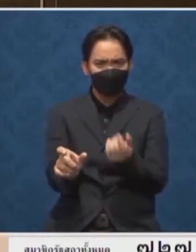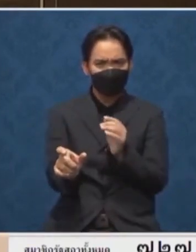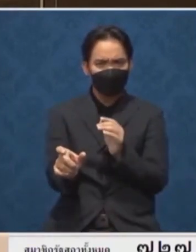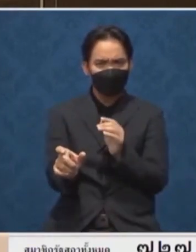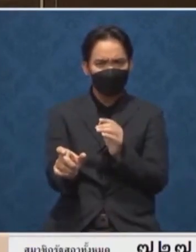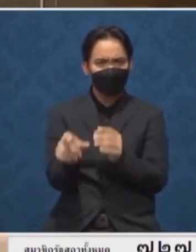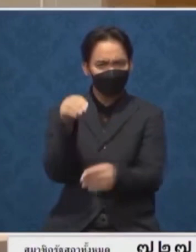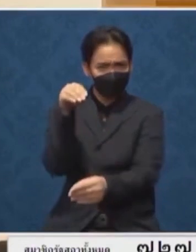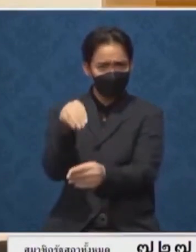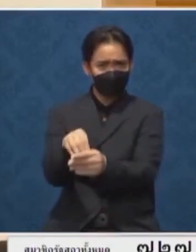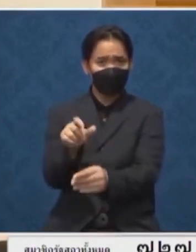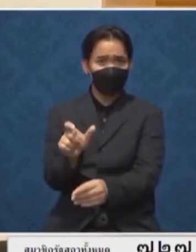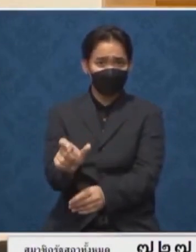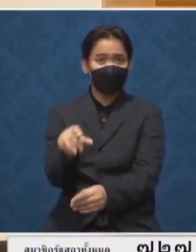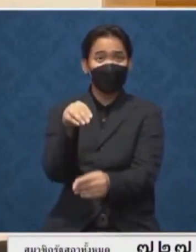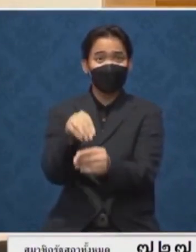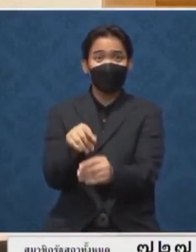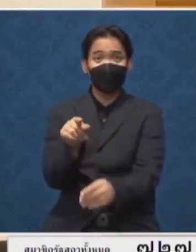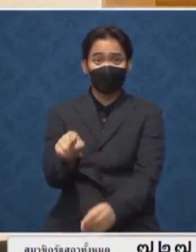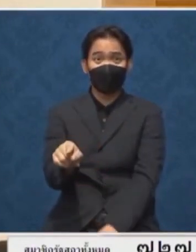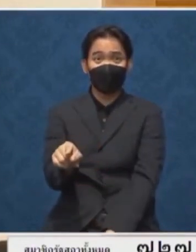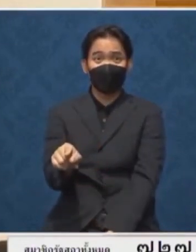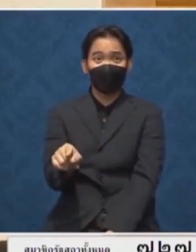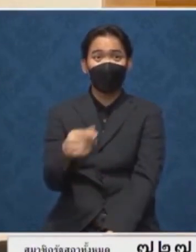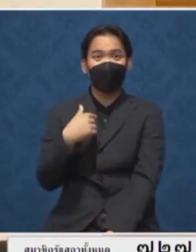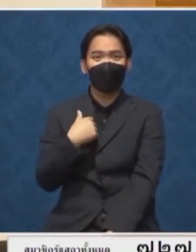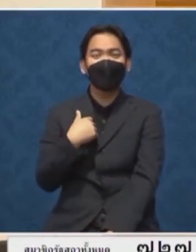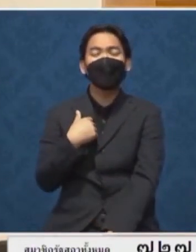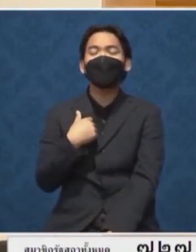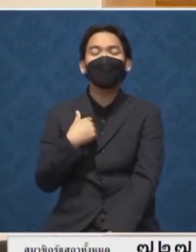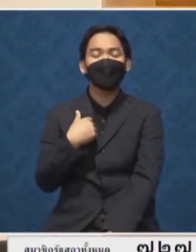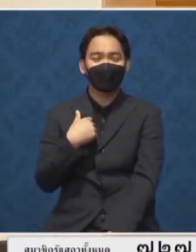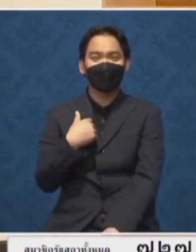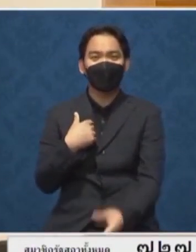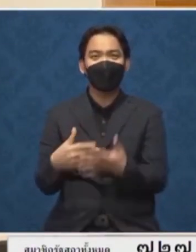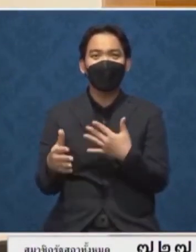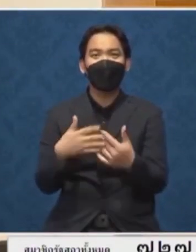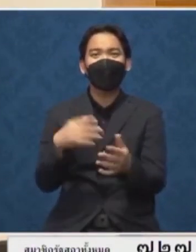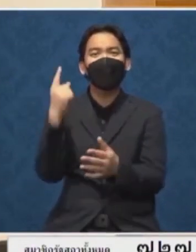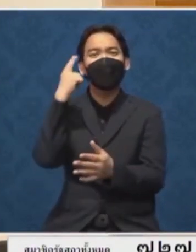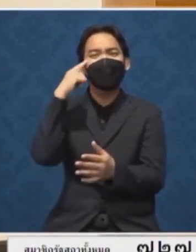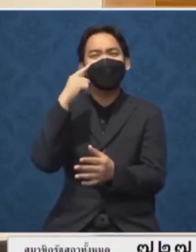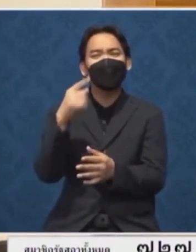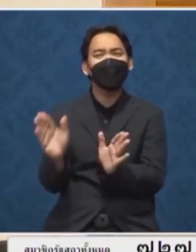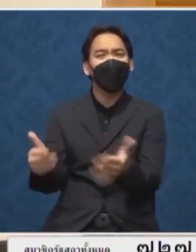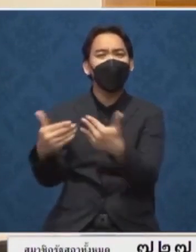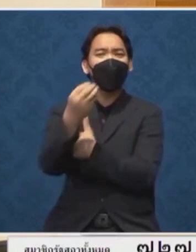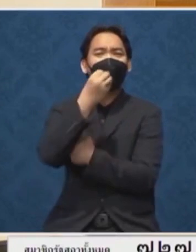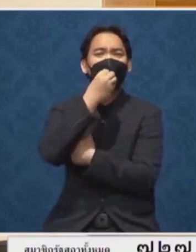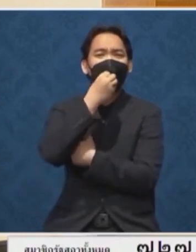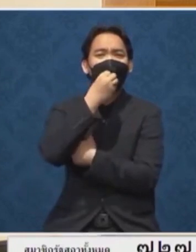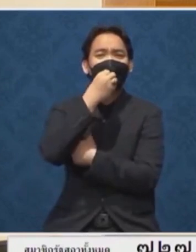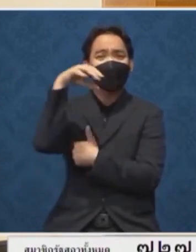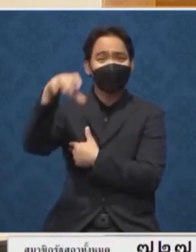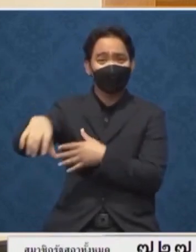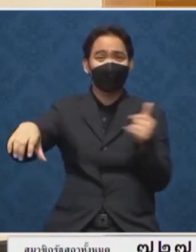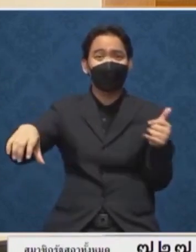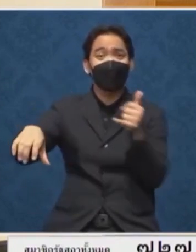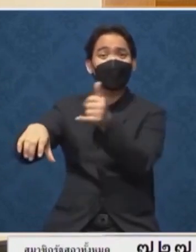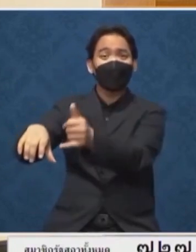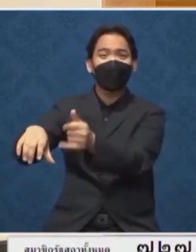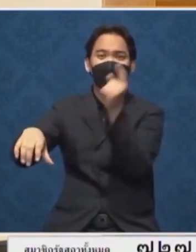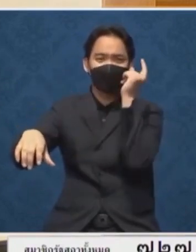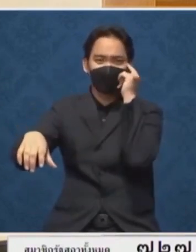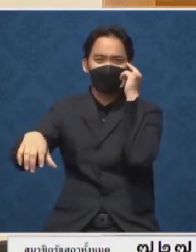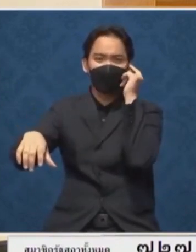ผมท่านคงไปห้องอาหารอยู่ดังนั้นผมต้องรอจนกว่าบัตรลงคะแนน